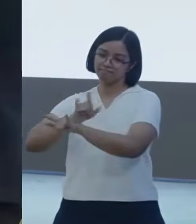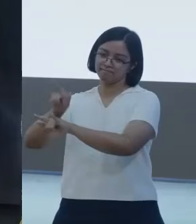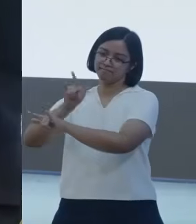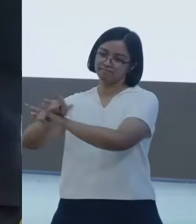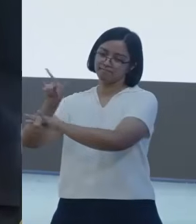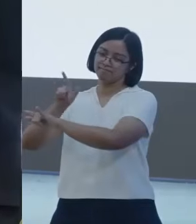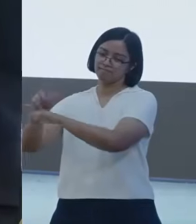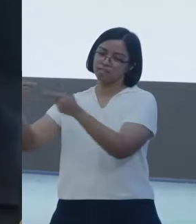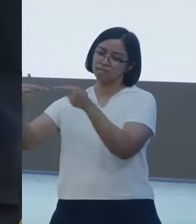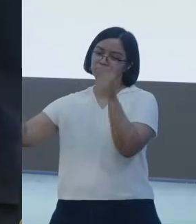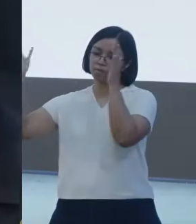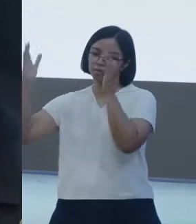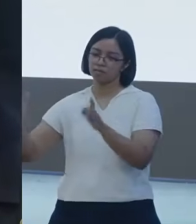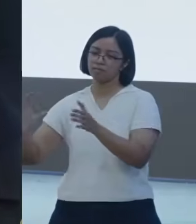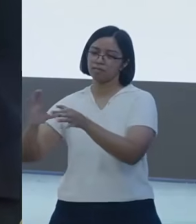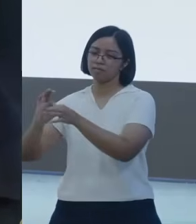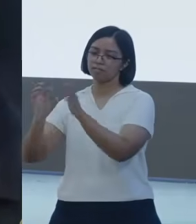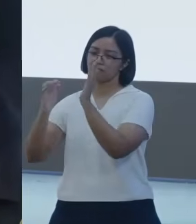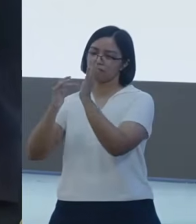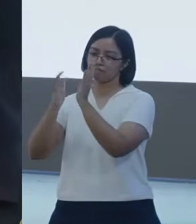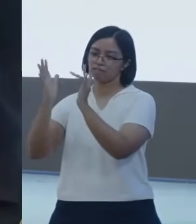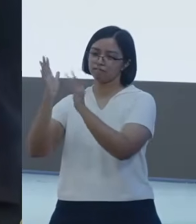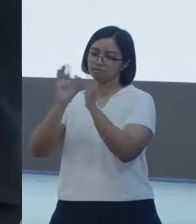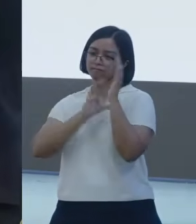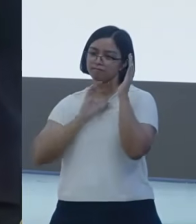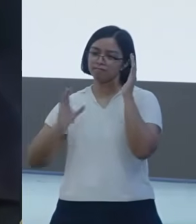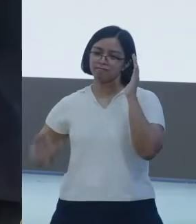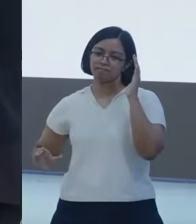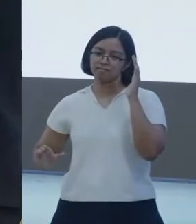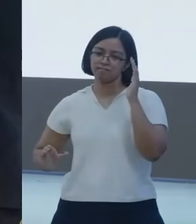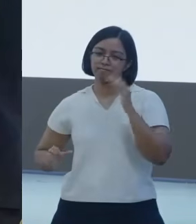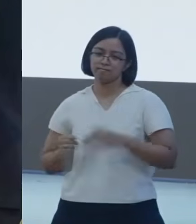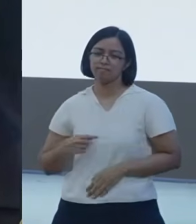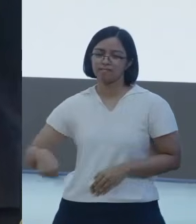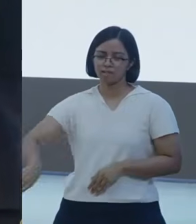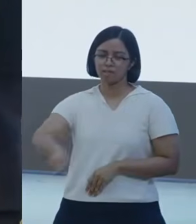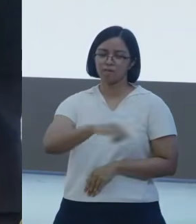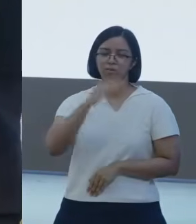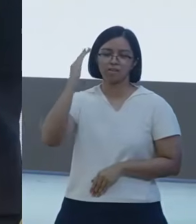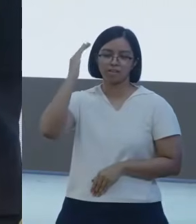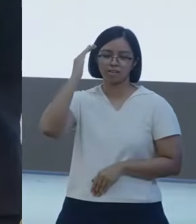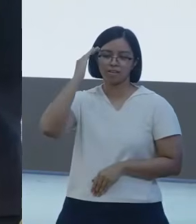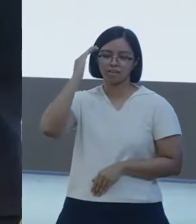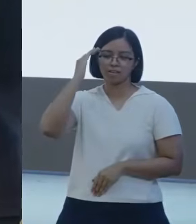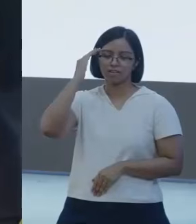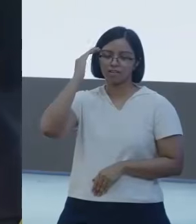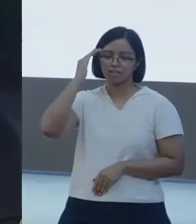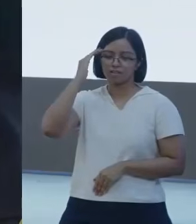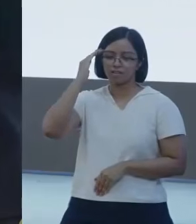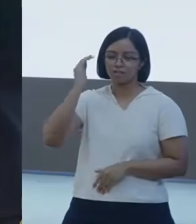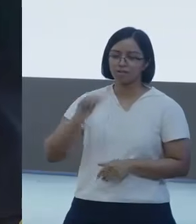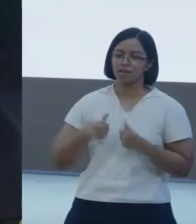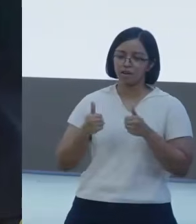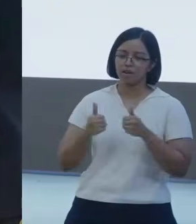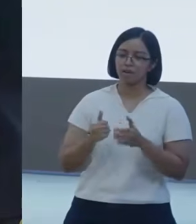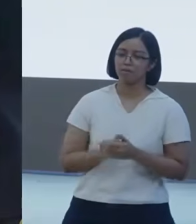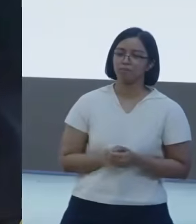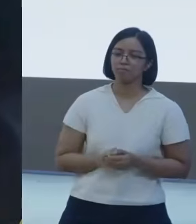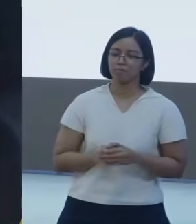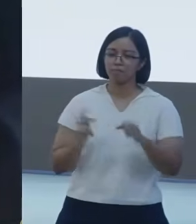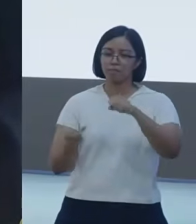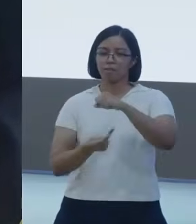opponent. Alam din natin ang dahilan kung paano siya nabago. Sabi niya sa verse 16, "But